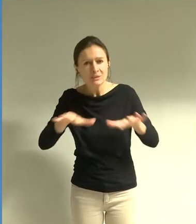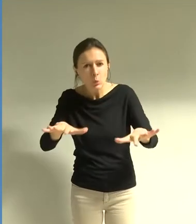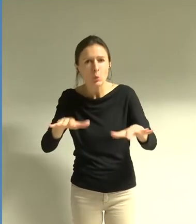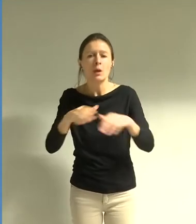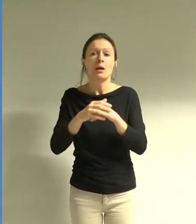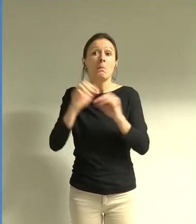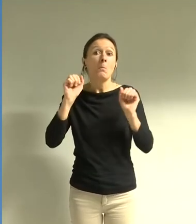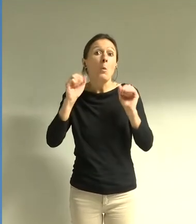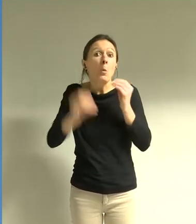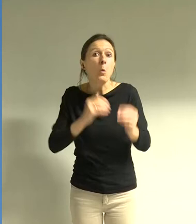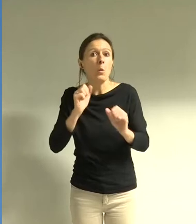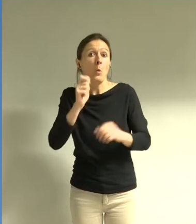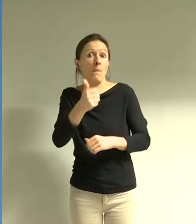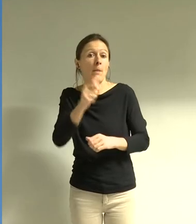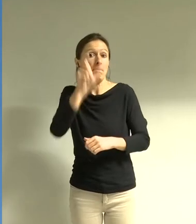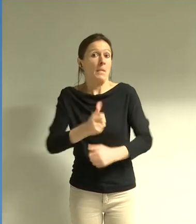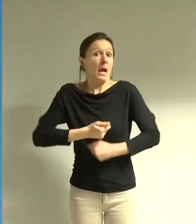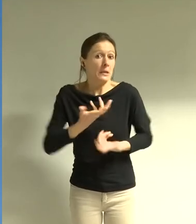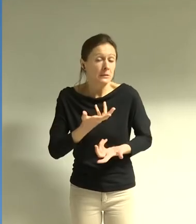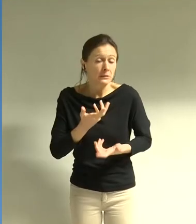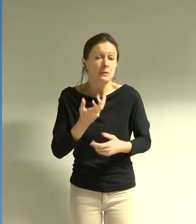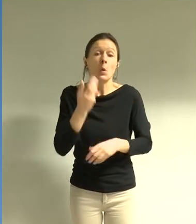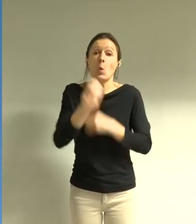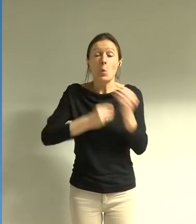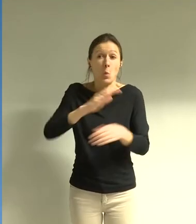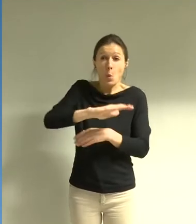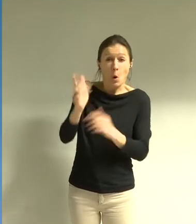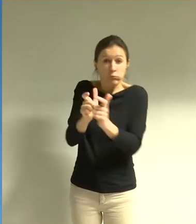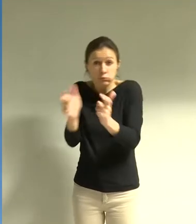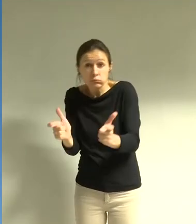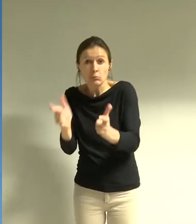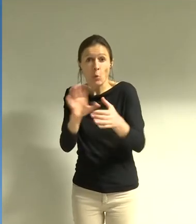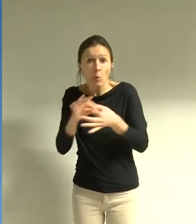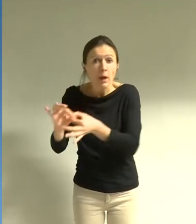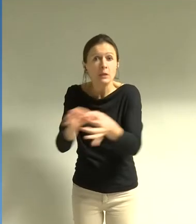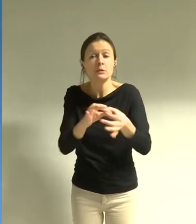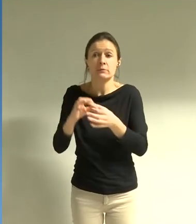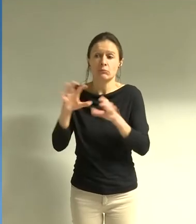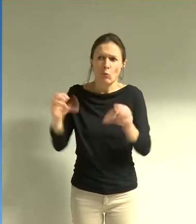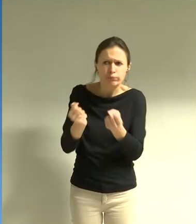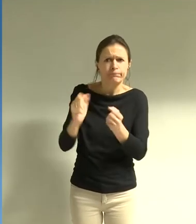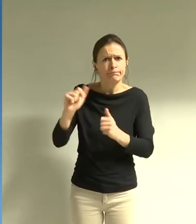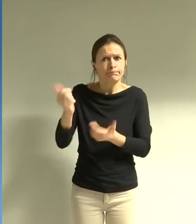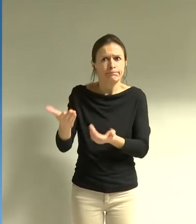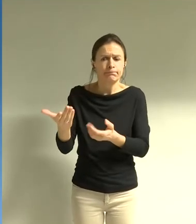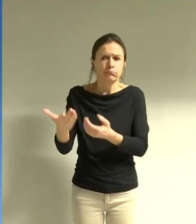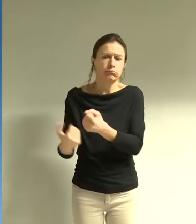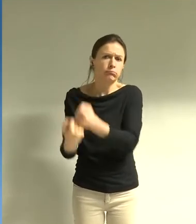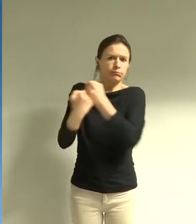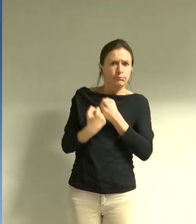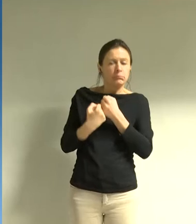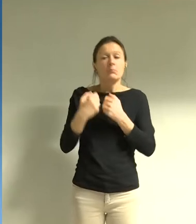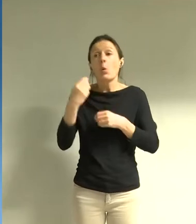et on peut s'attendre aussi à voir d'autres sociétés coopératives qui viendrait à mener leurs compétences on pourrait s'attendre à avoir des personnalités